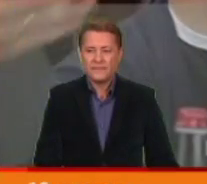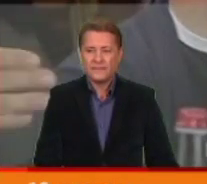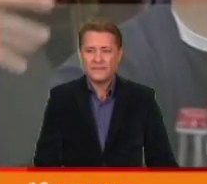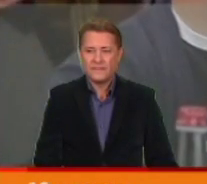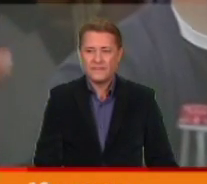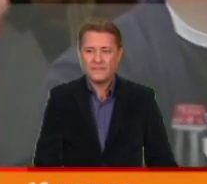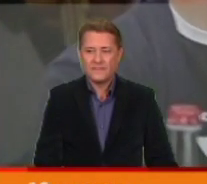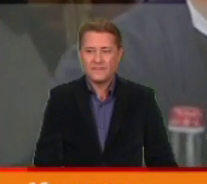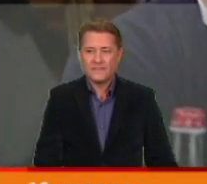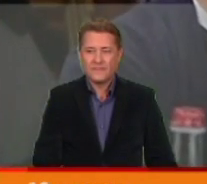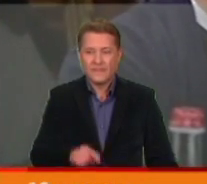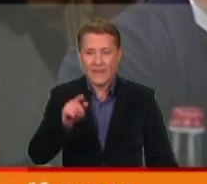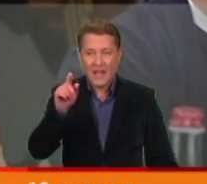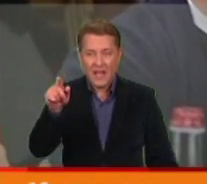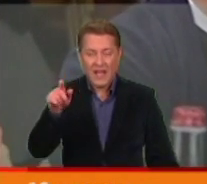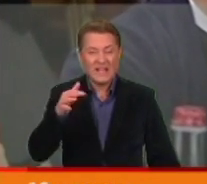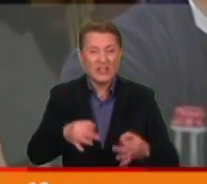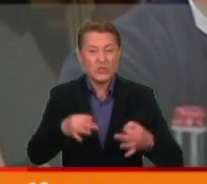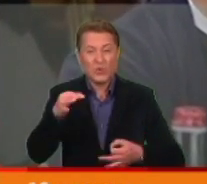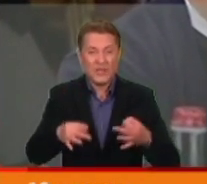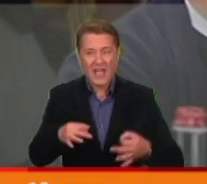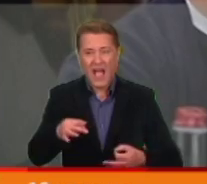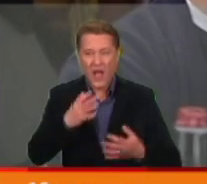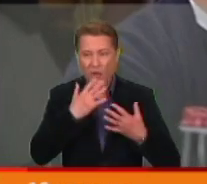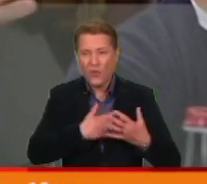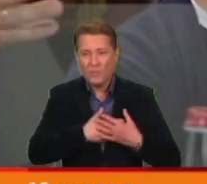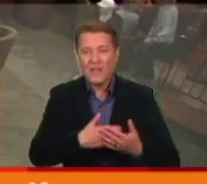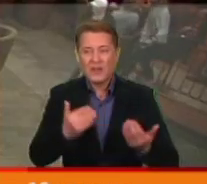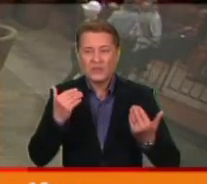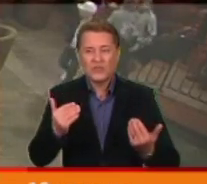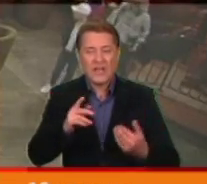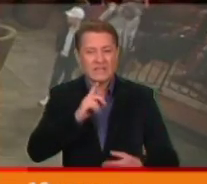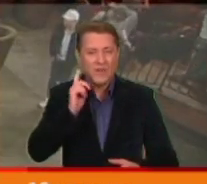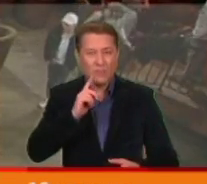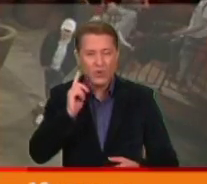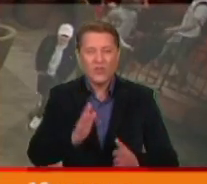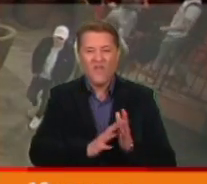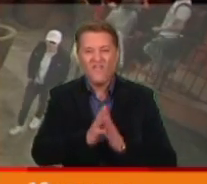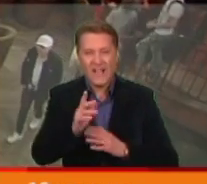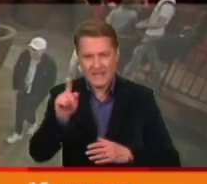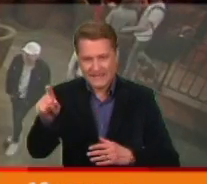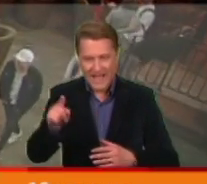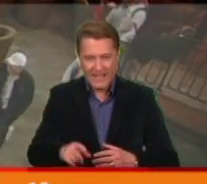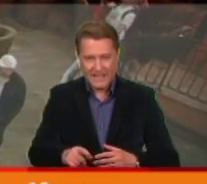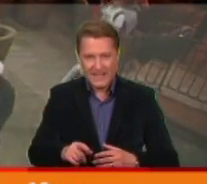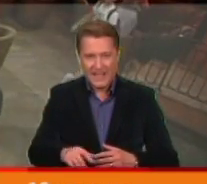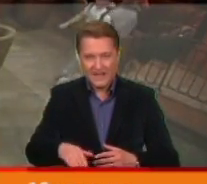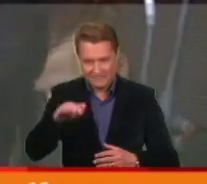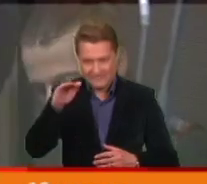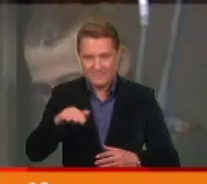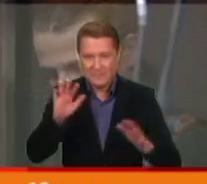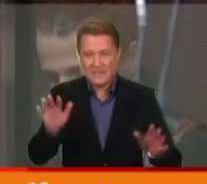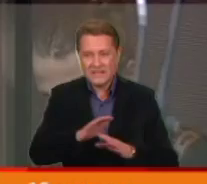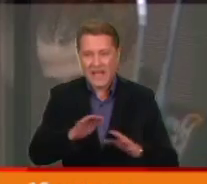кобиляки. Тарас Тополя, суддя конкурсу та кумир сучасної молоді, виріс на їхніх піснях. І тішиться, що